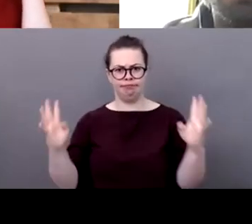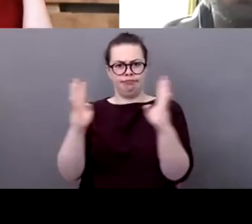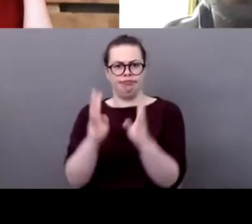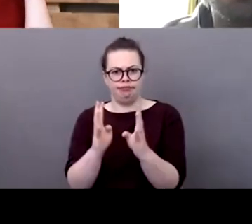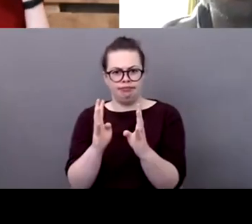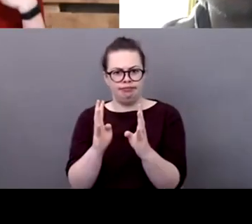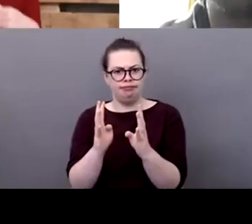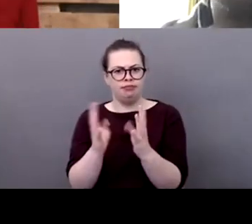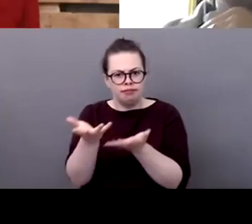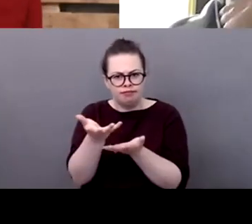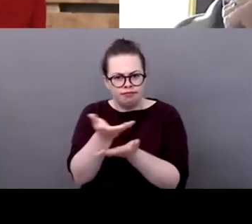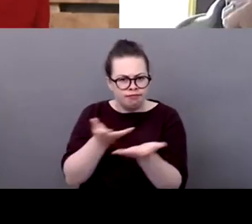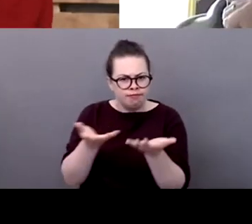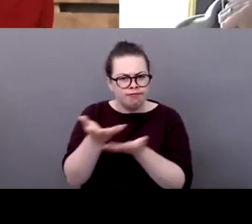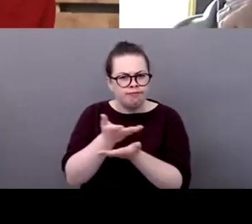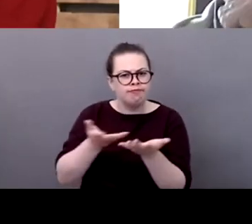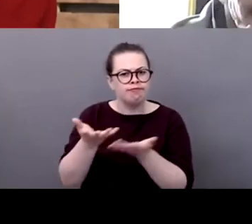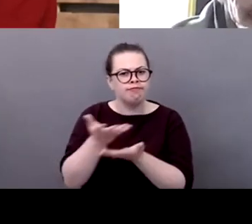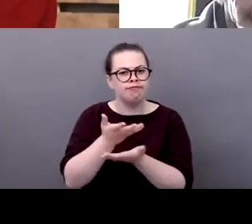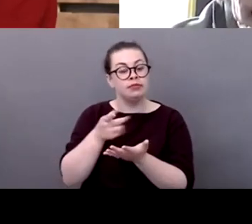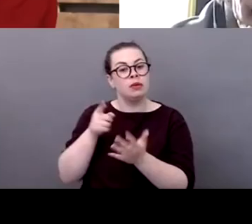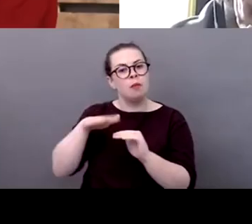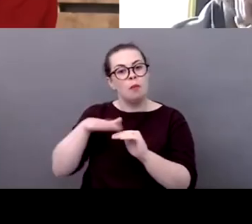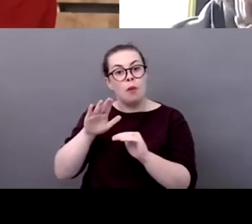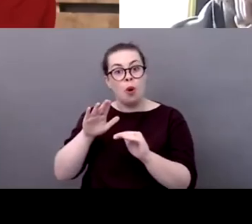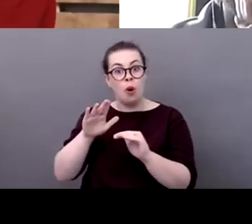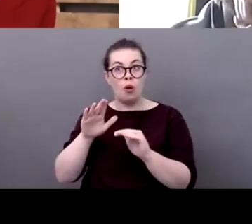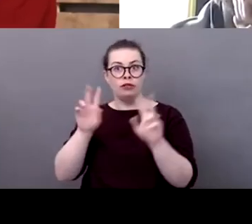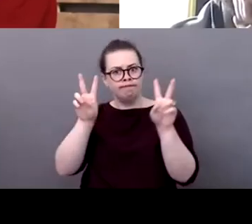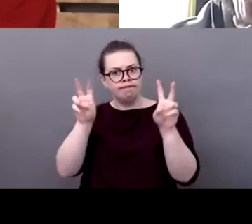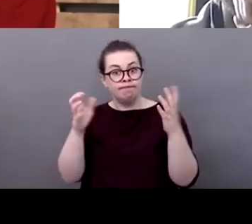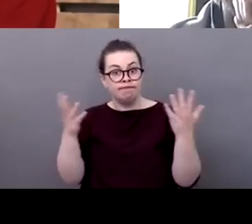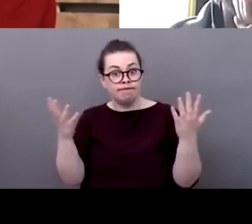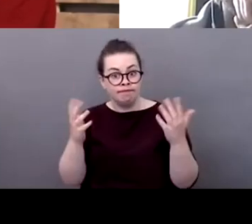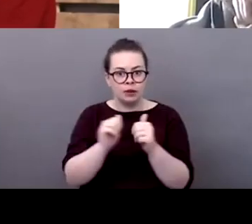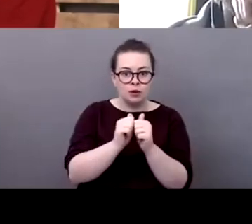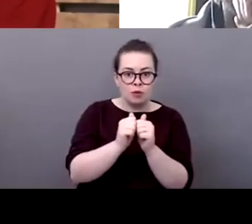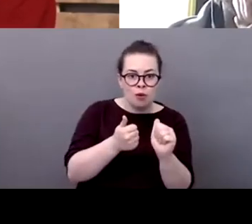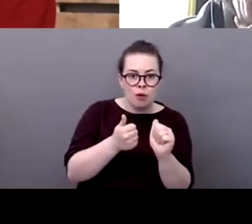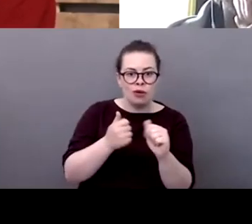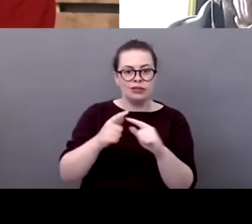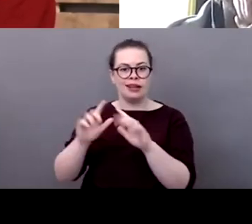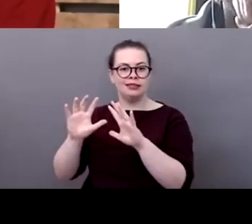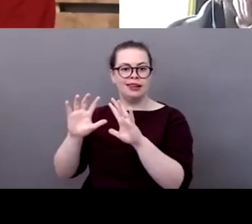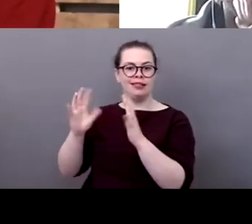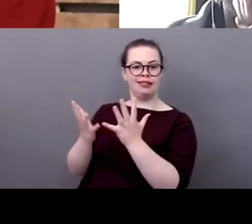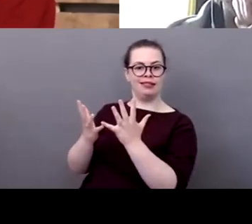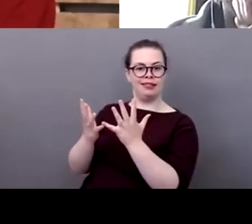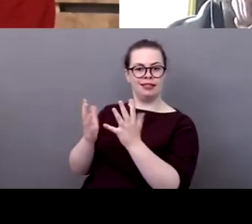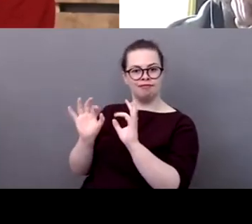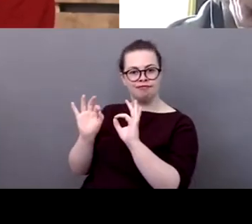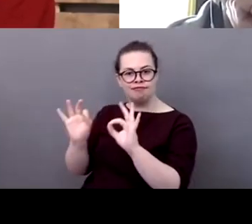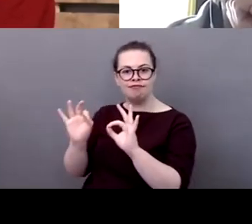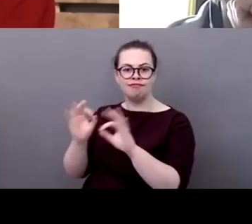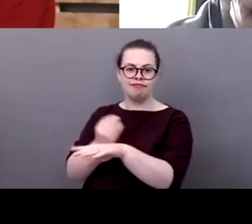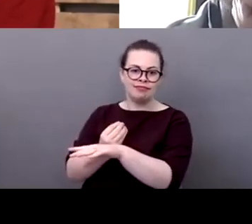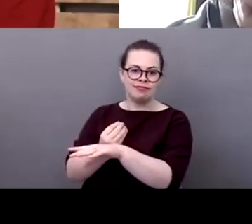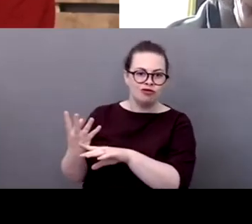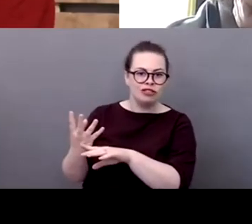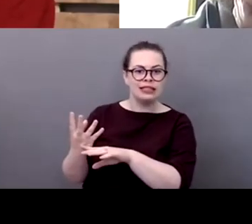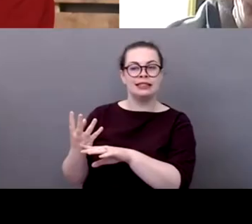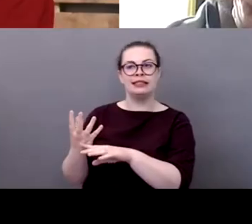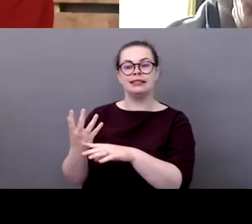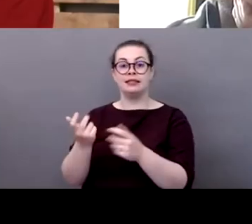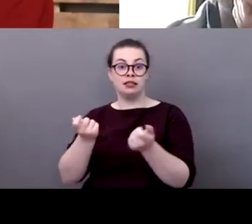sport et l'environnement. C'est aussi sport-éducation, sport-business, gouvernance des grandes institutions internationales, choix notamment